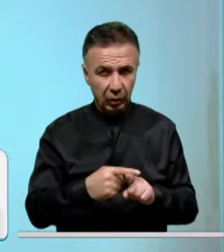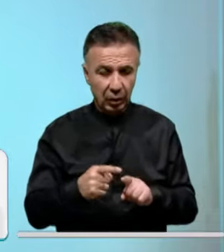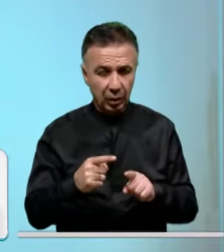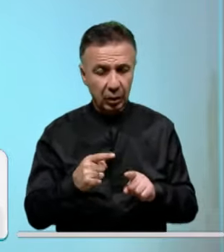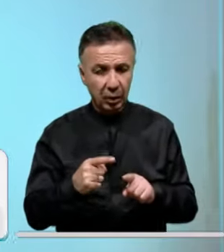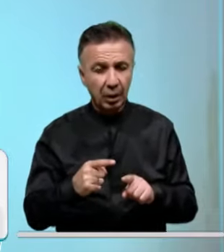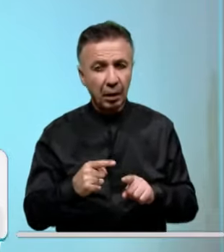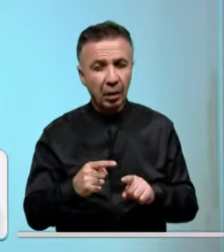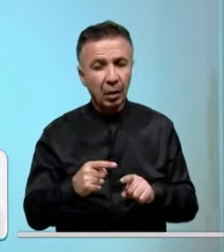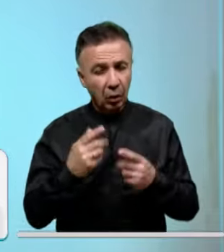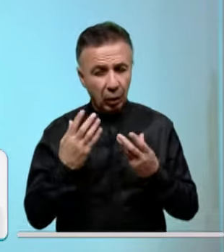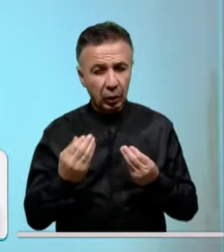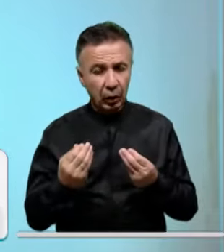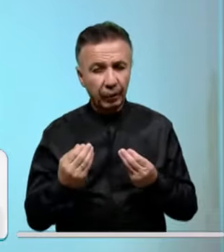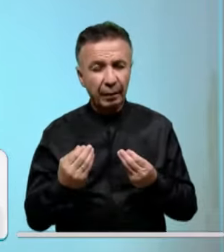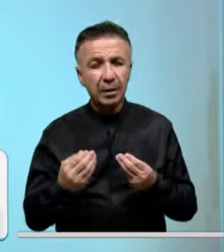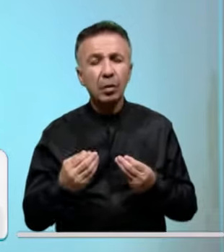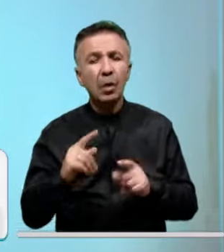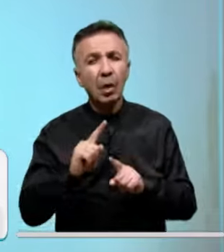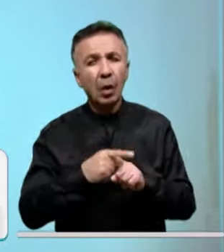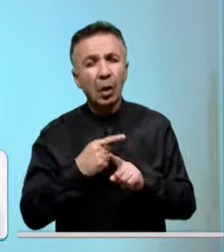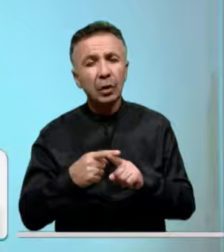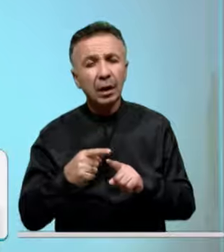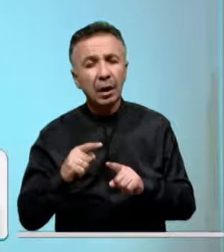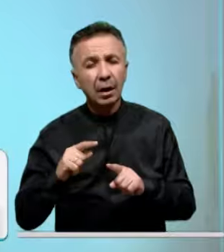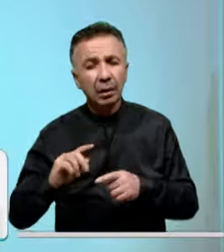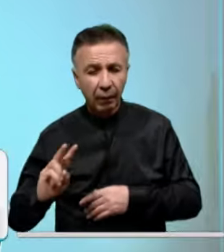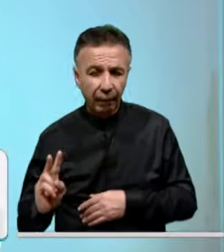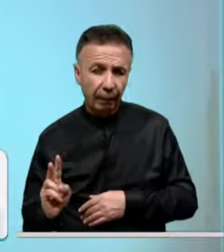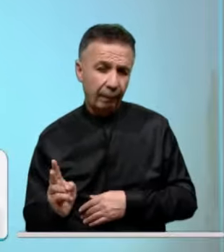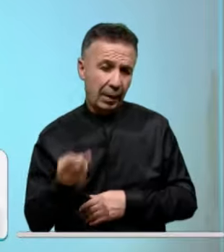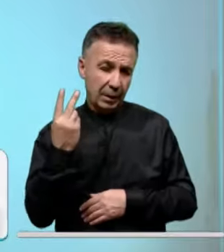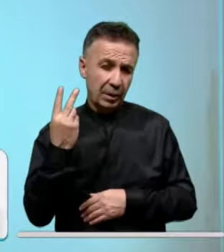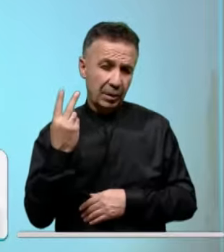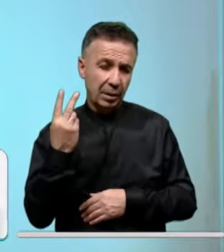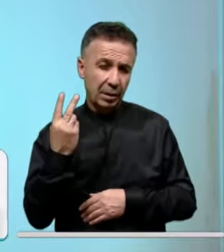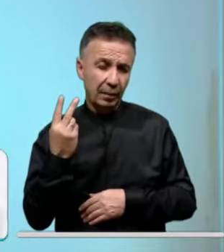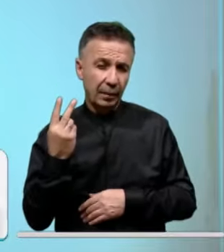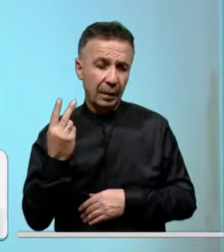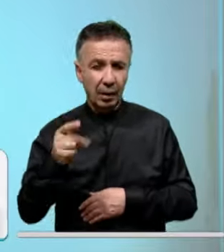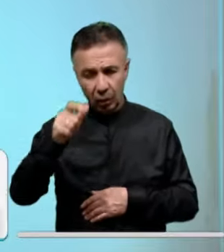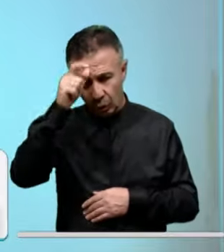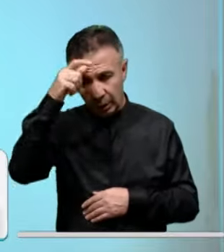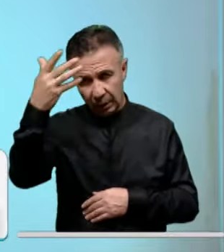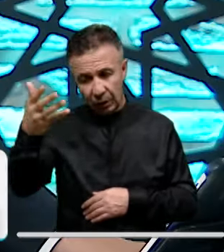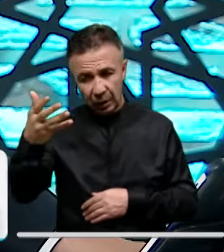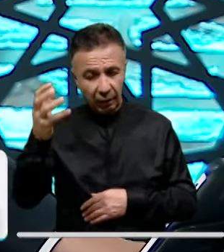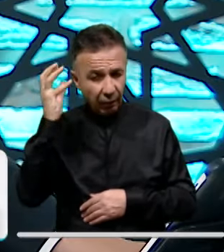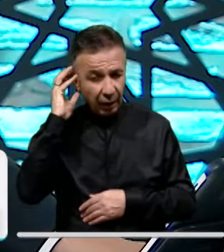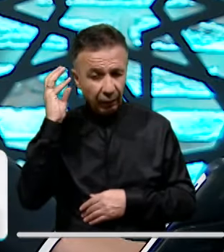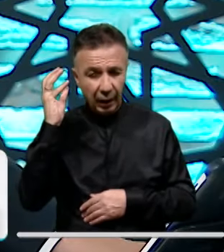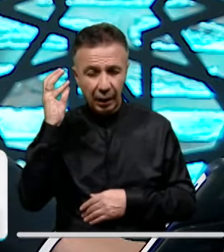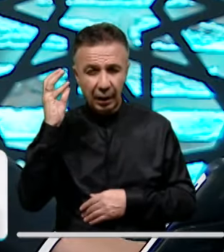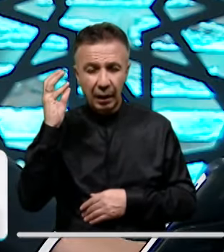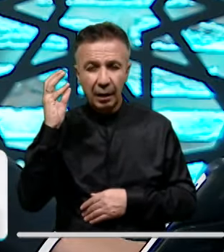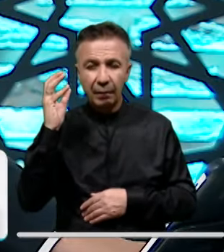bu hissemizden vazgeçip yurt dışına gönderelim. Orada hisseler